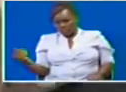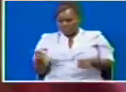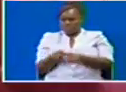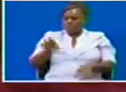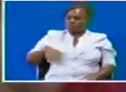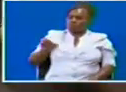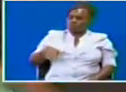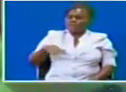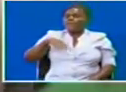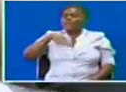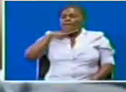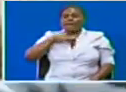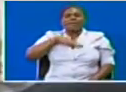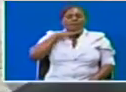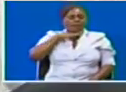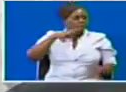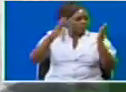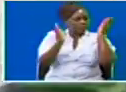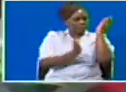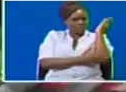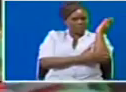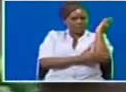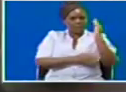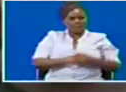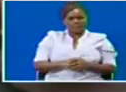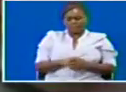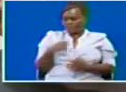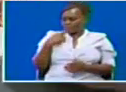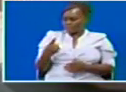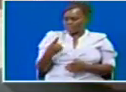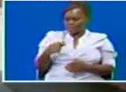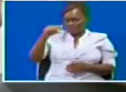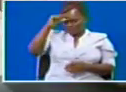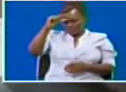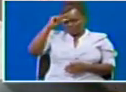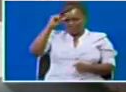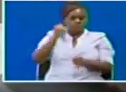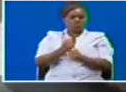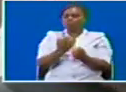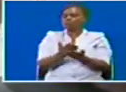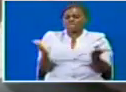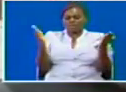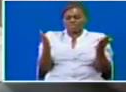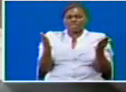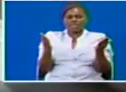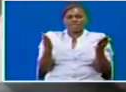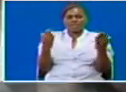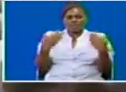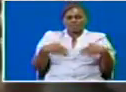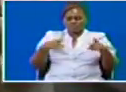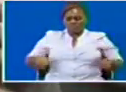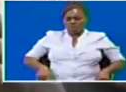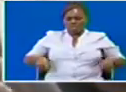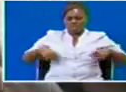wamama wanauliwa na ni mbaya sana. Sasa tunasema serikali ifanye jambo, hata hiyo watu wenye wanaishi